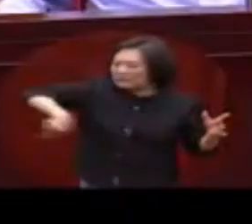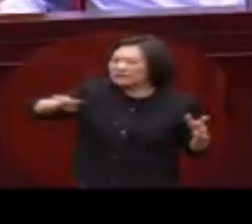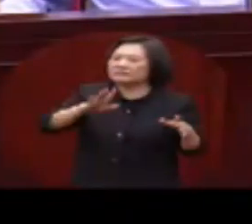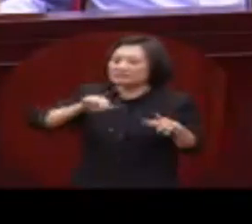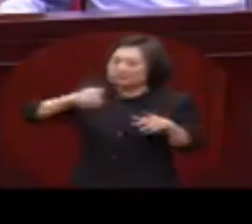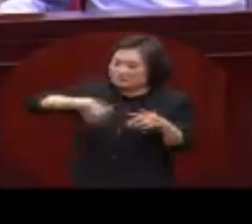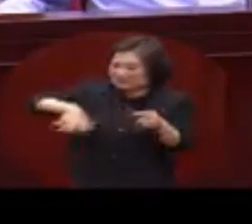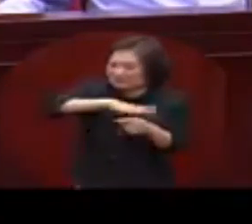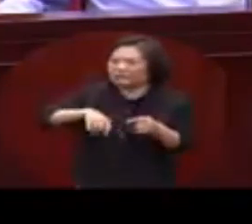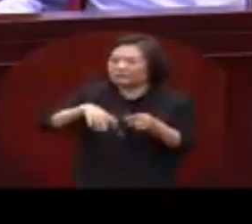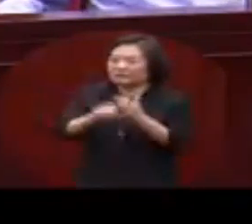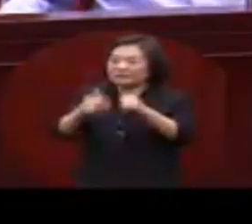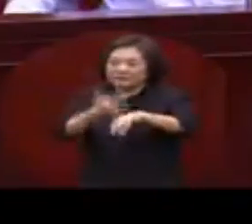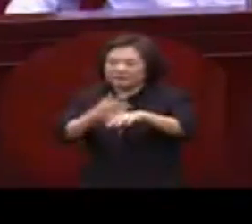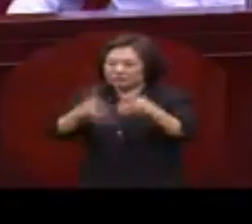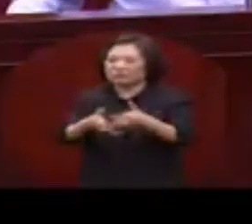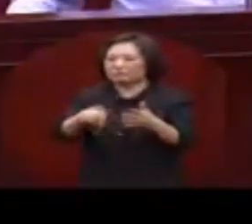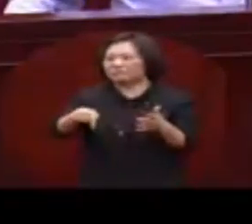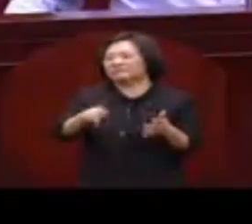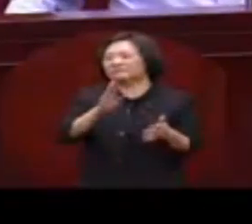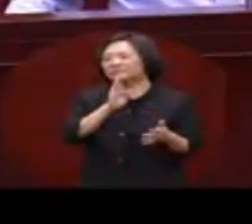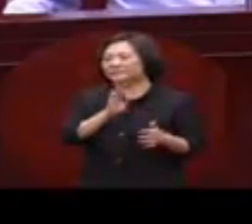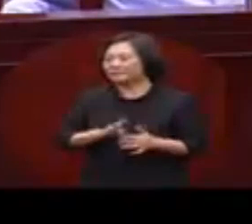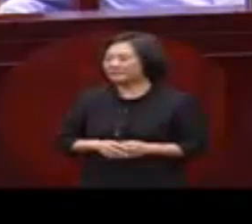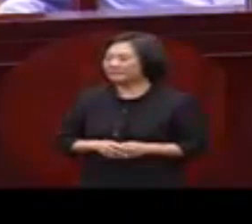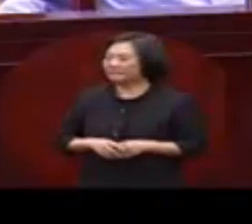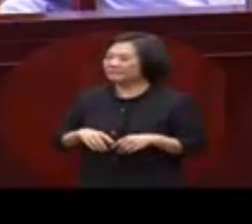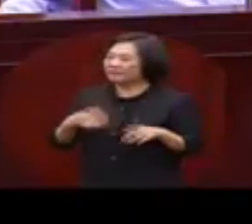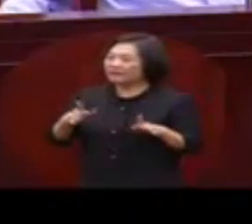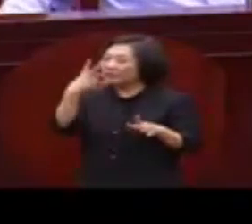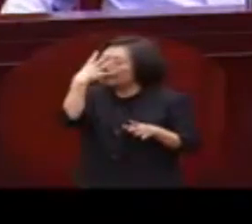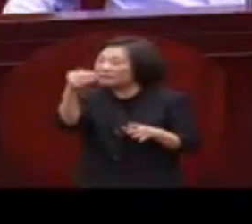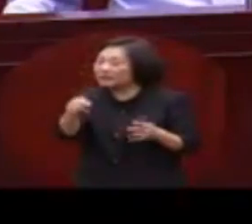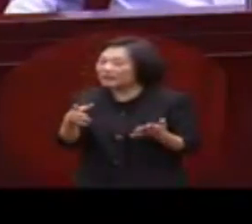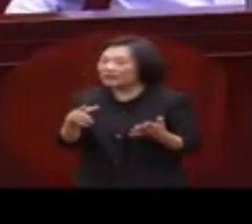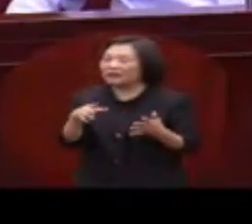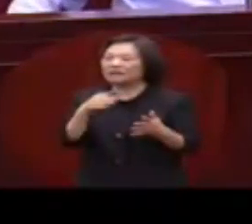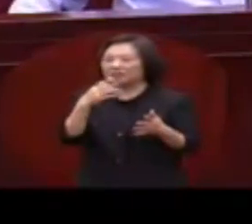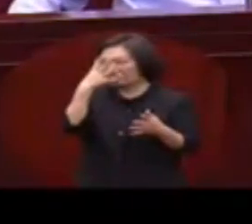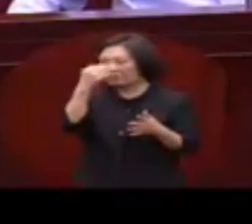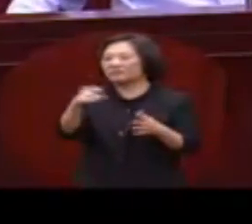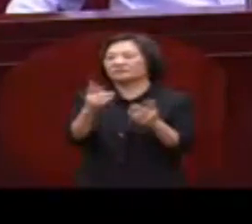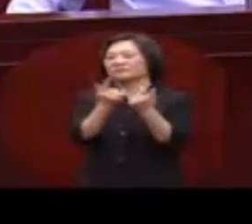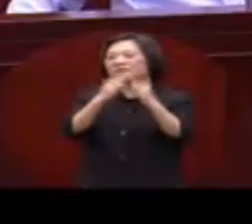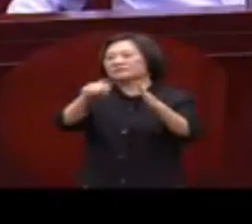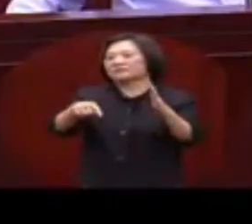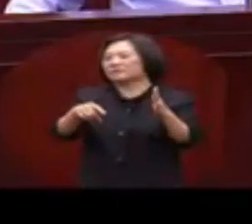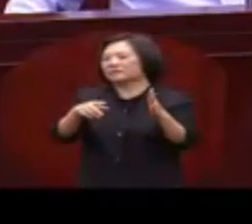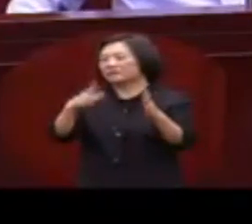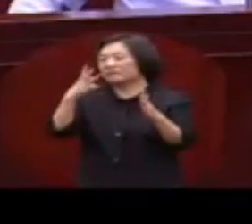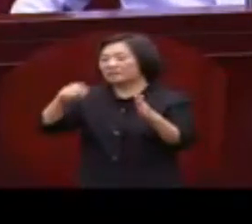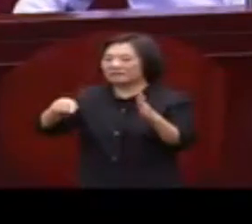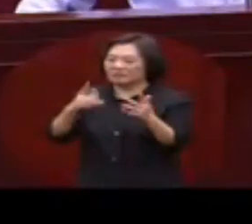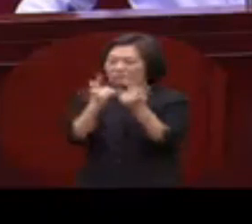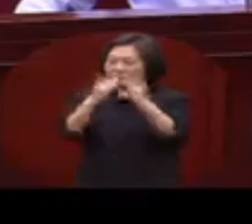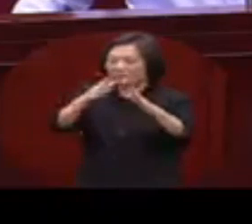研发的聚落。那生产我觉得是这样的，透过高铁线还是在竹北生产，因为台北市这个南港地区的地还是比较